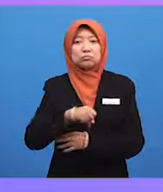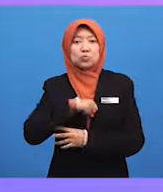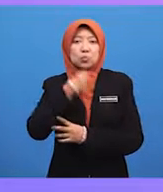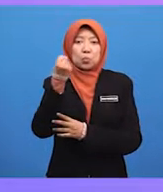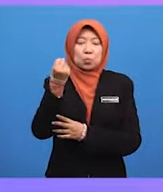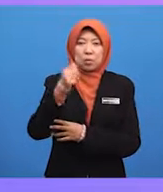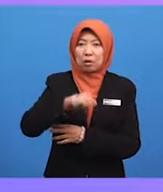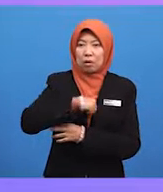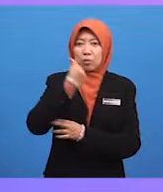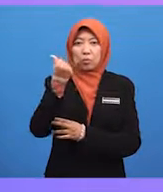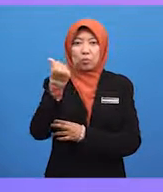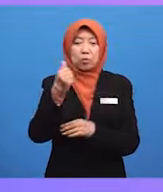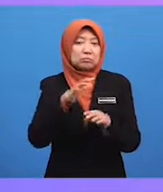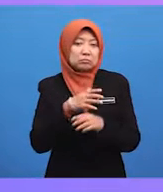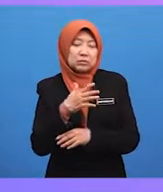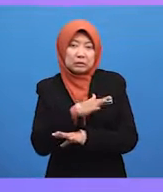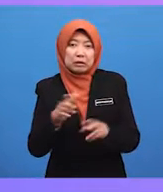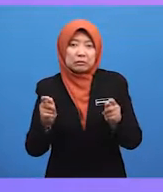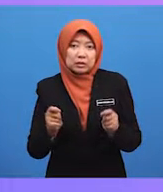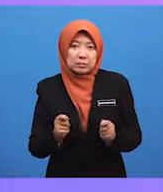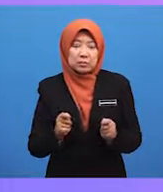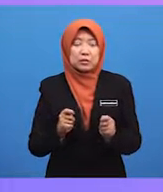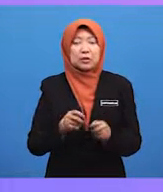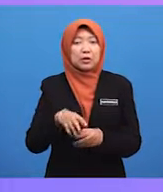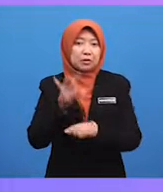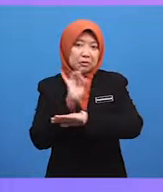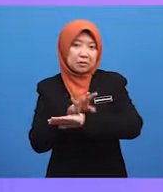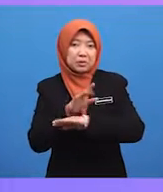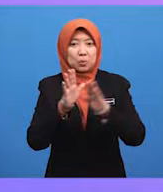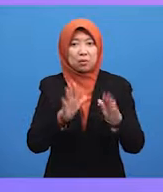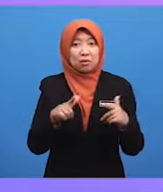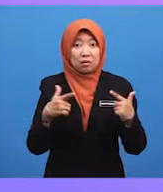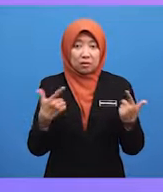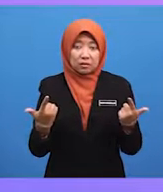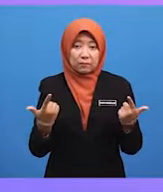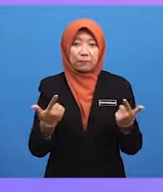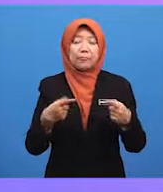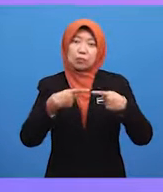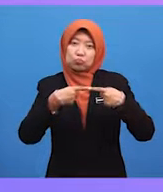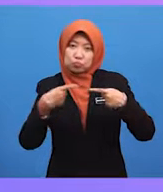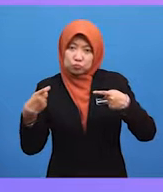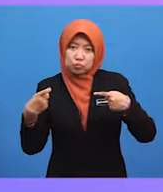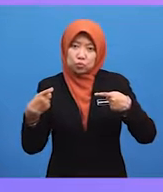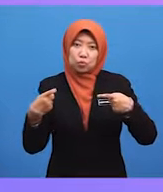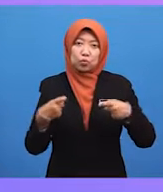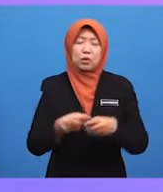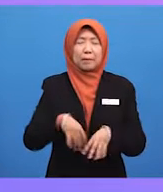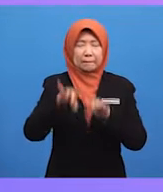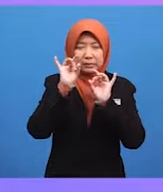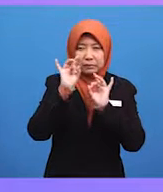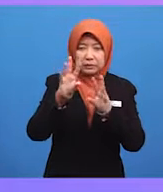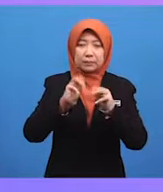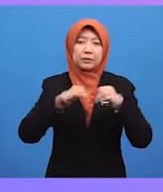angkuh kerana tidak menerima pandangan orang lain. Ini akan menimbulkan permusuhan,